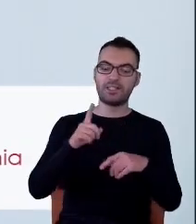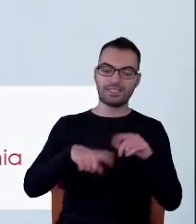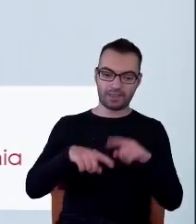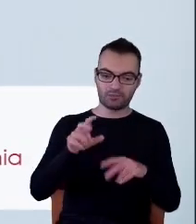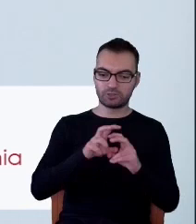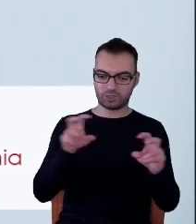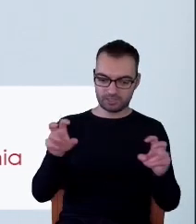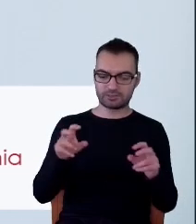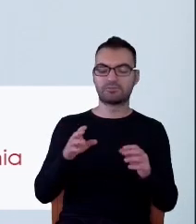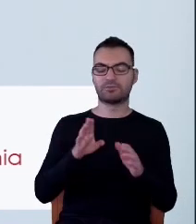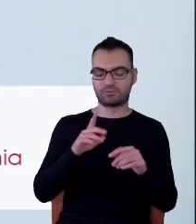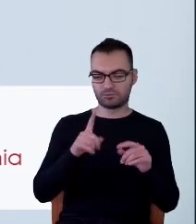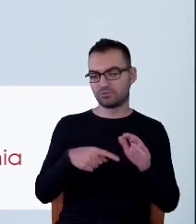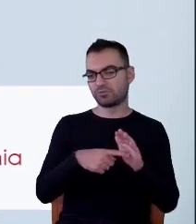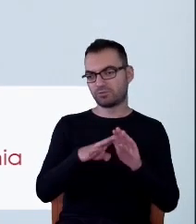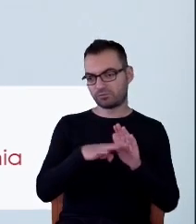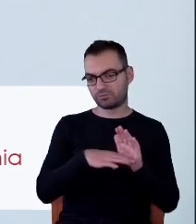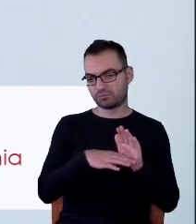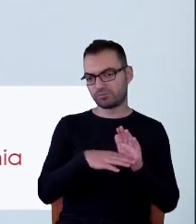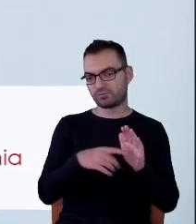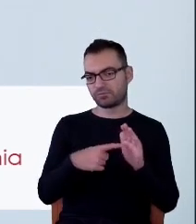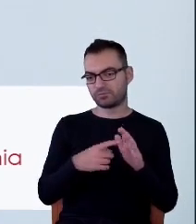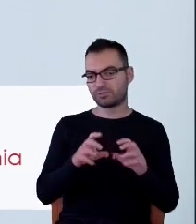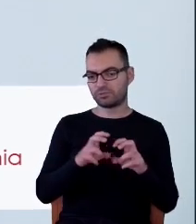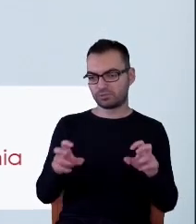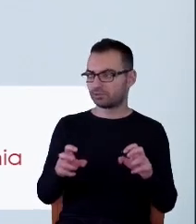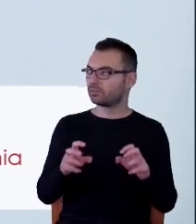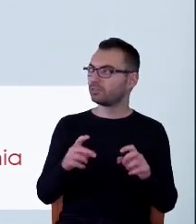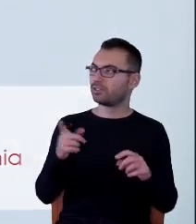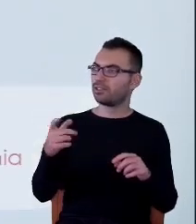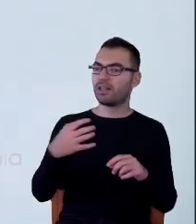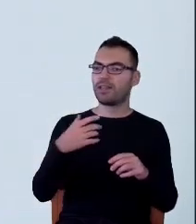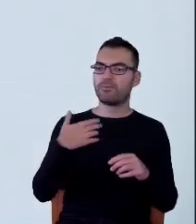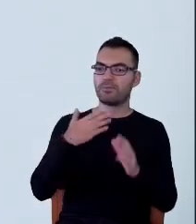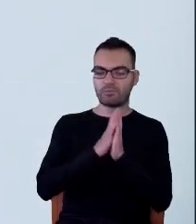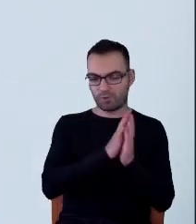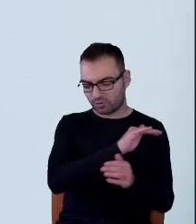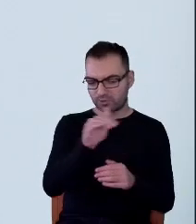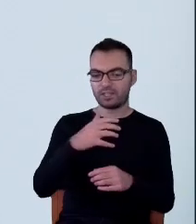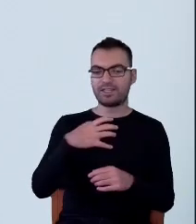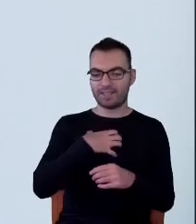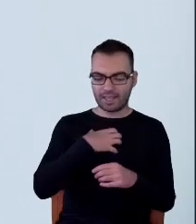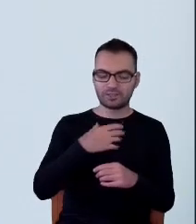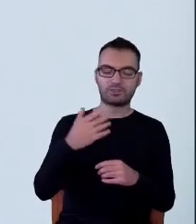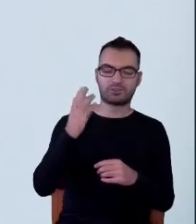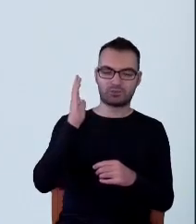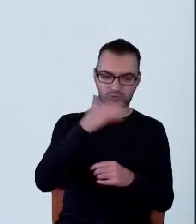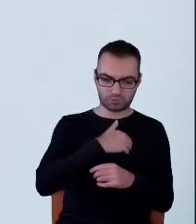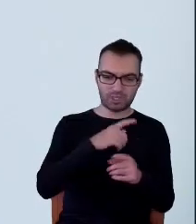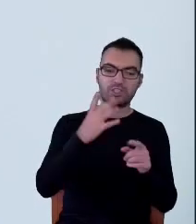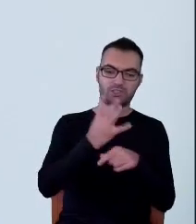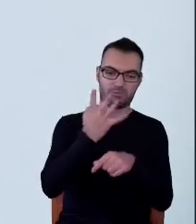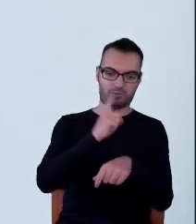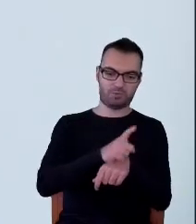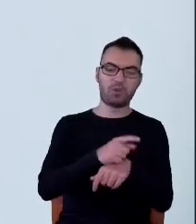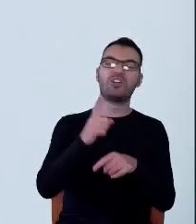czas został określony na prośbę zresztą Państwa dyrektorów szkół, nauczycieli na 45 minut z jednoczesnym wskazaniem, że ten czas